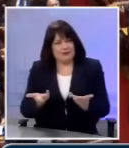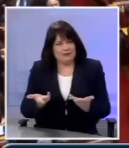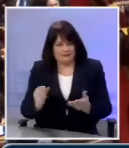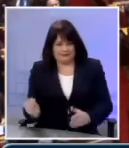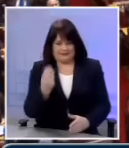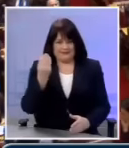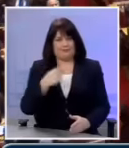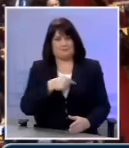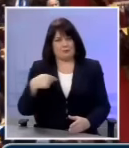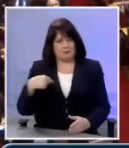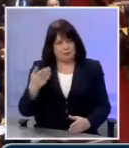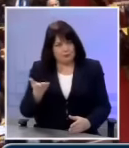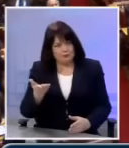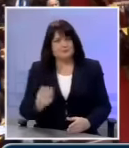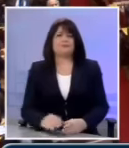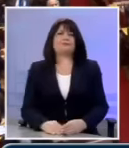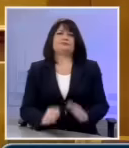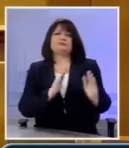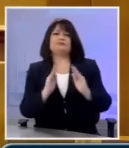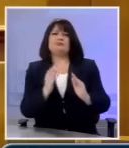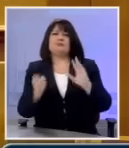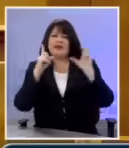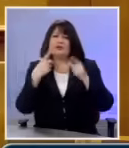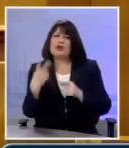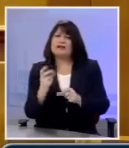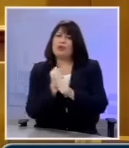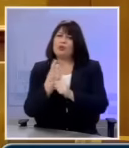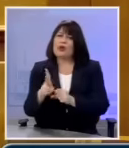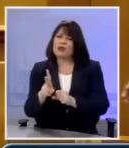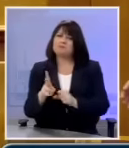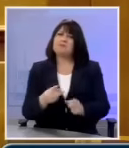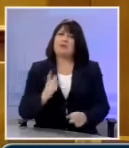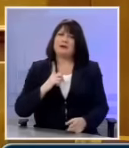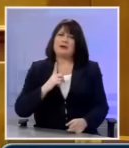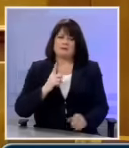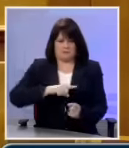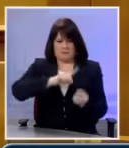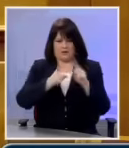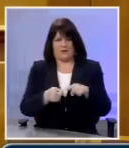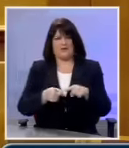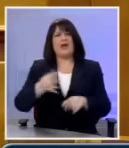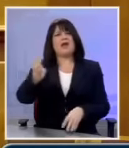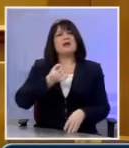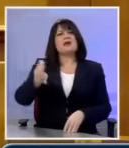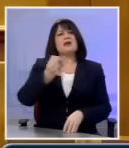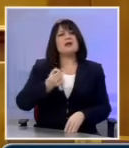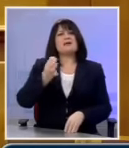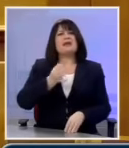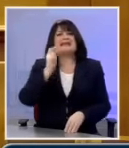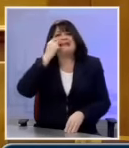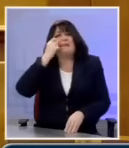εκλογή του, να υπερασπιστεί το έργο της Νέας Δημοκρατίας. Ανταυτού, η ομιλία του είχε άρωμα